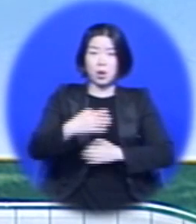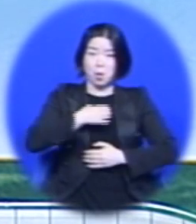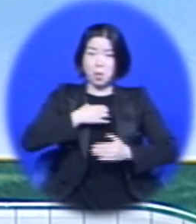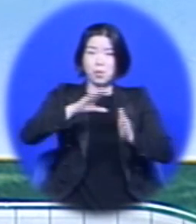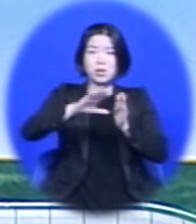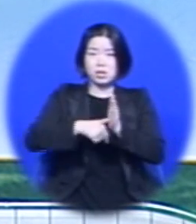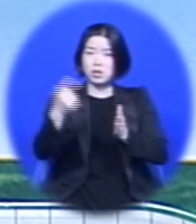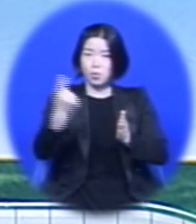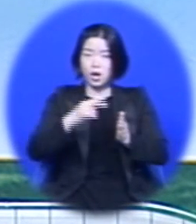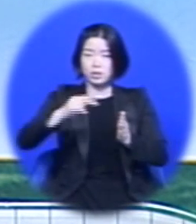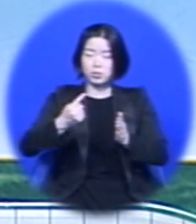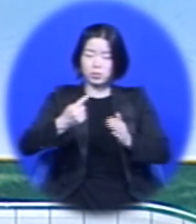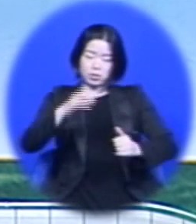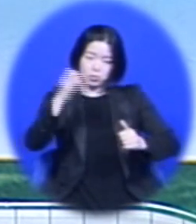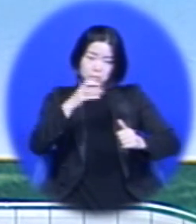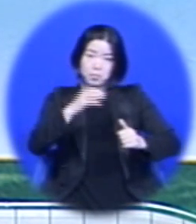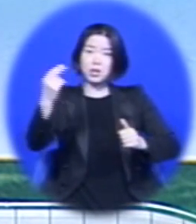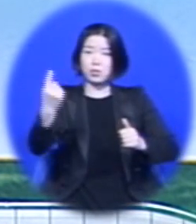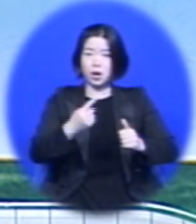위기가 온다고, 핍박이 온다고,